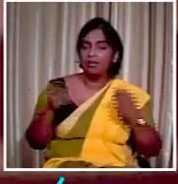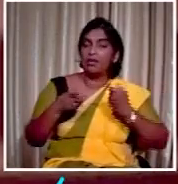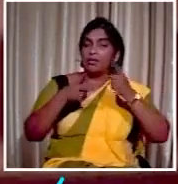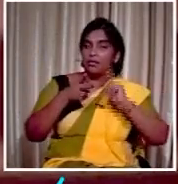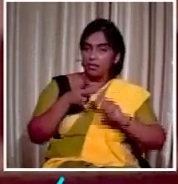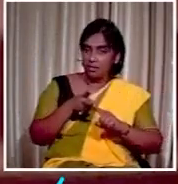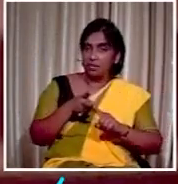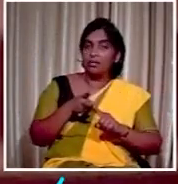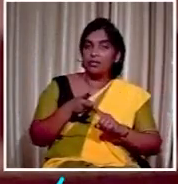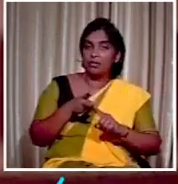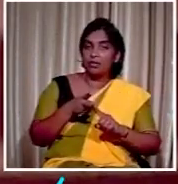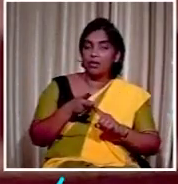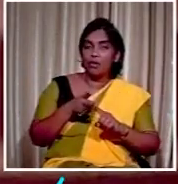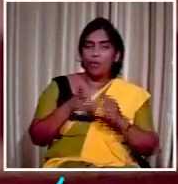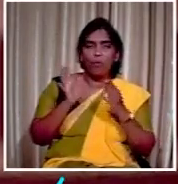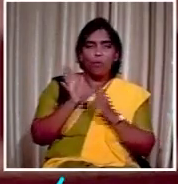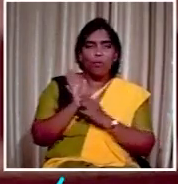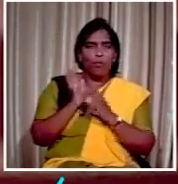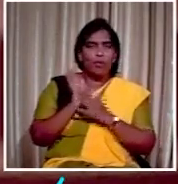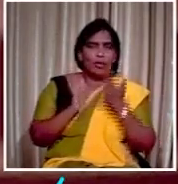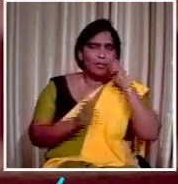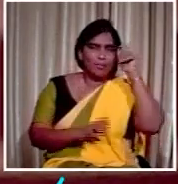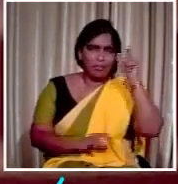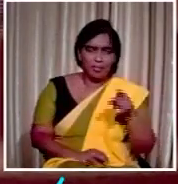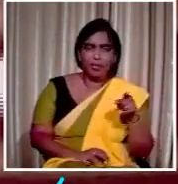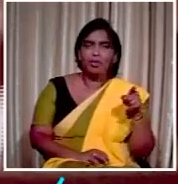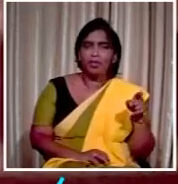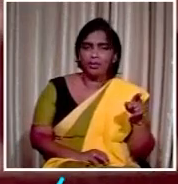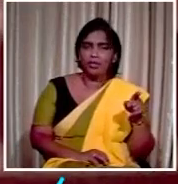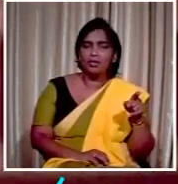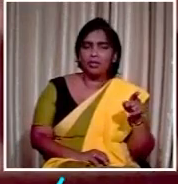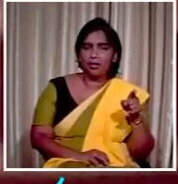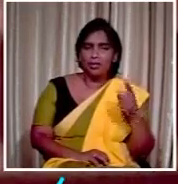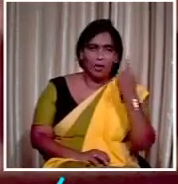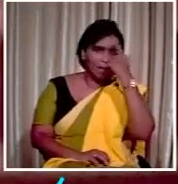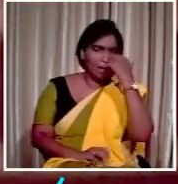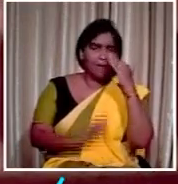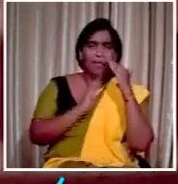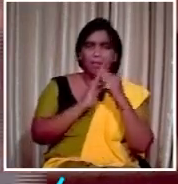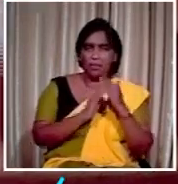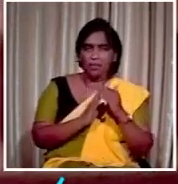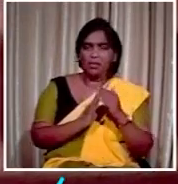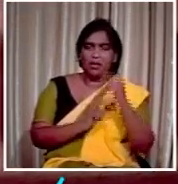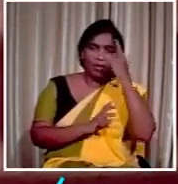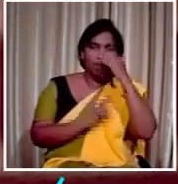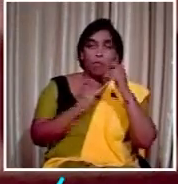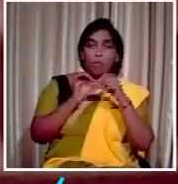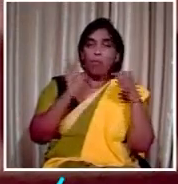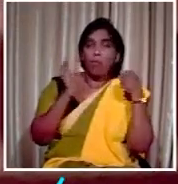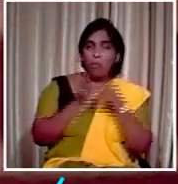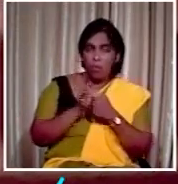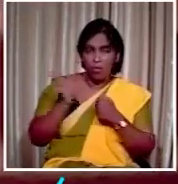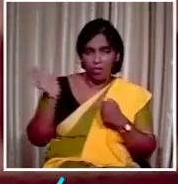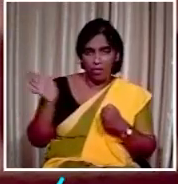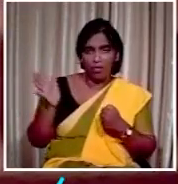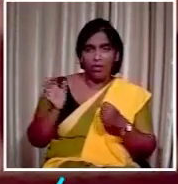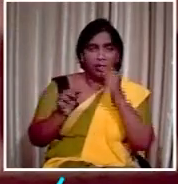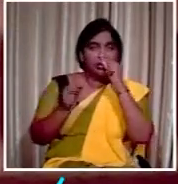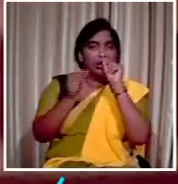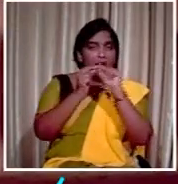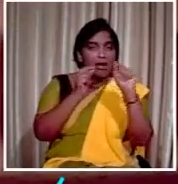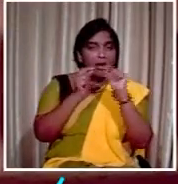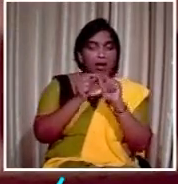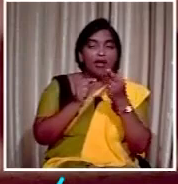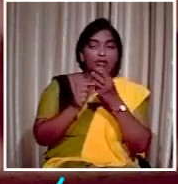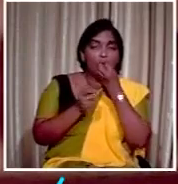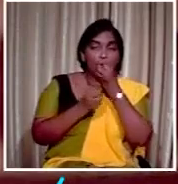अभिगम अर मुनी के अहिंस मिनियन पलियेल सांत बोरल पलिये हनुंगूर